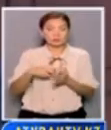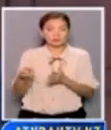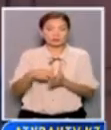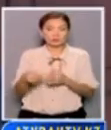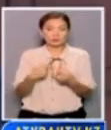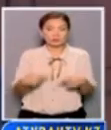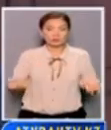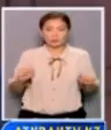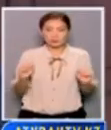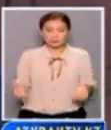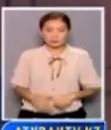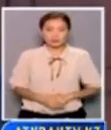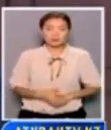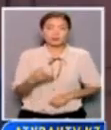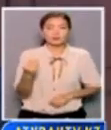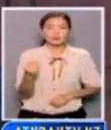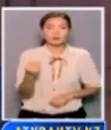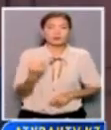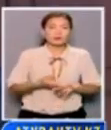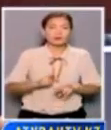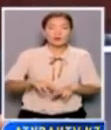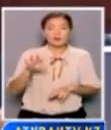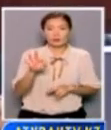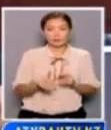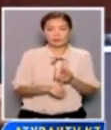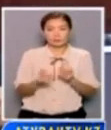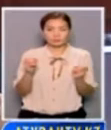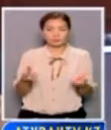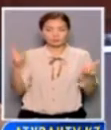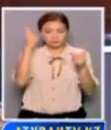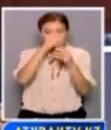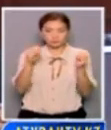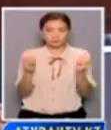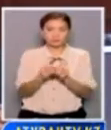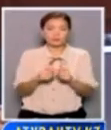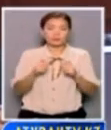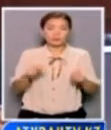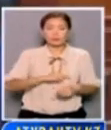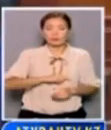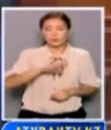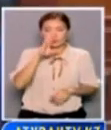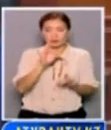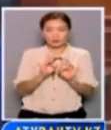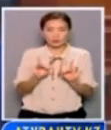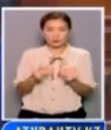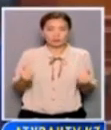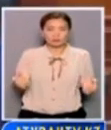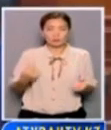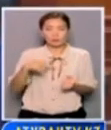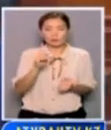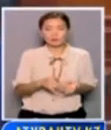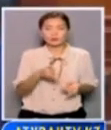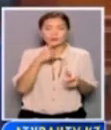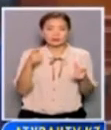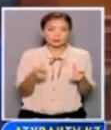арқылы қабылдайды. Бұған қоса осы жылдың қазан айында арнайы мобильді қосымша іске қосылмақ. Айта кетейік, кол орталық